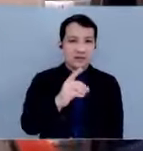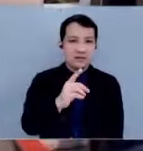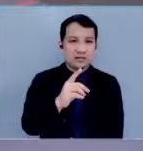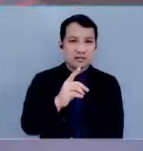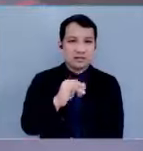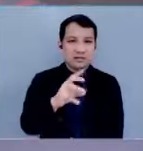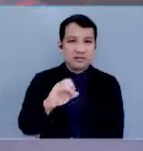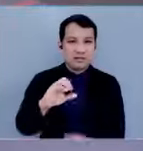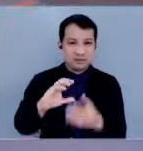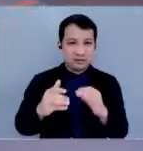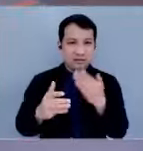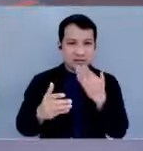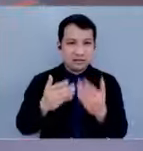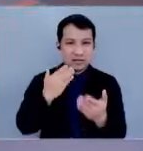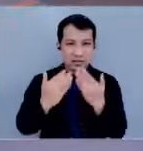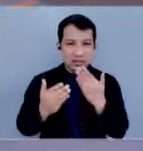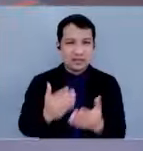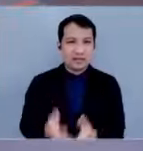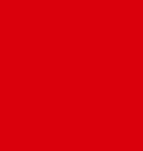Frances.